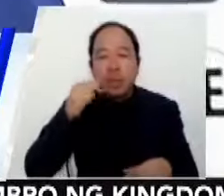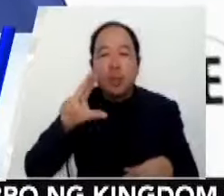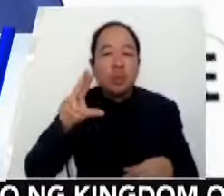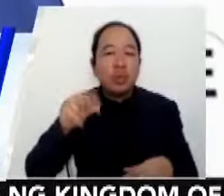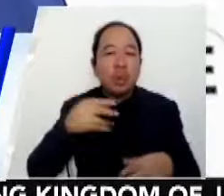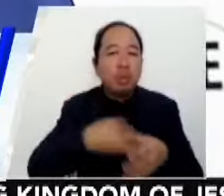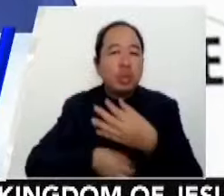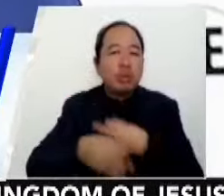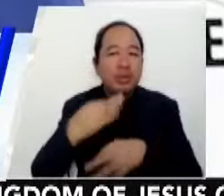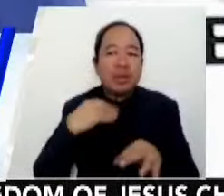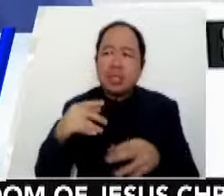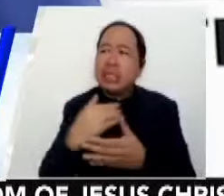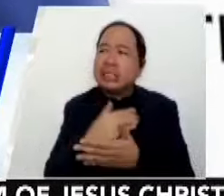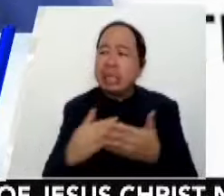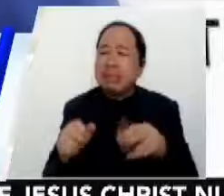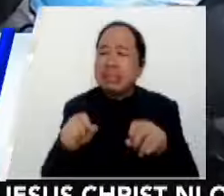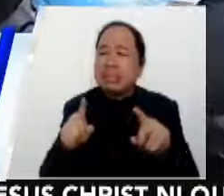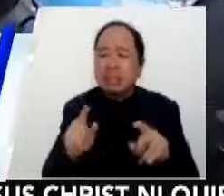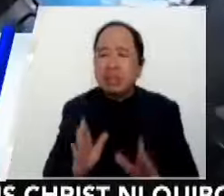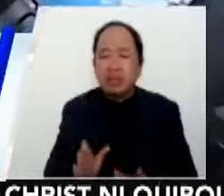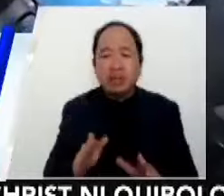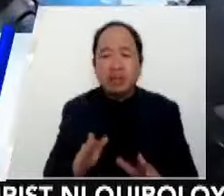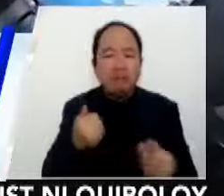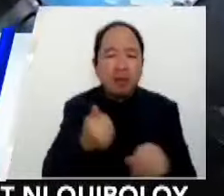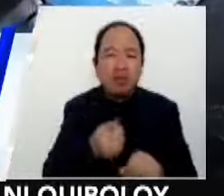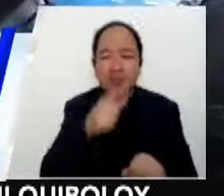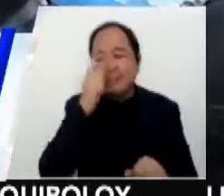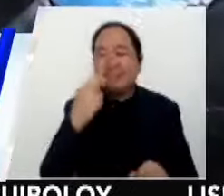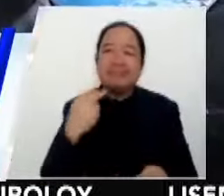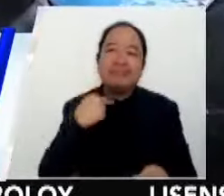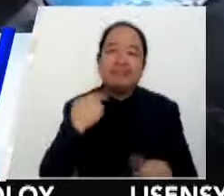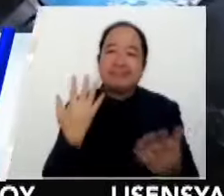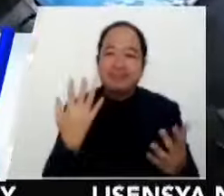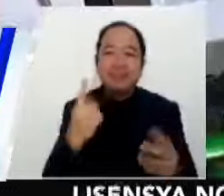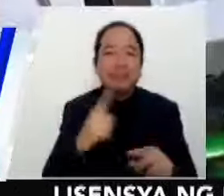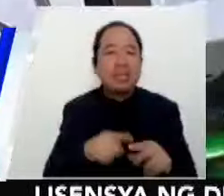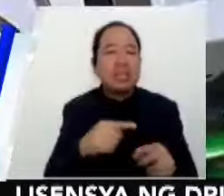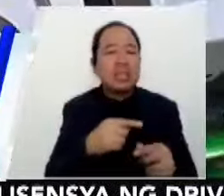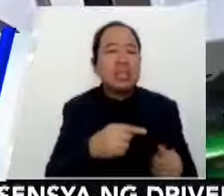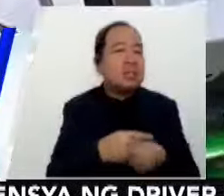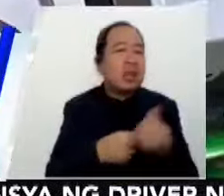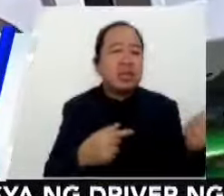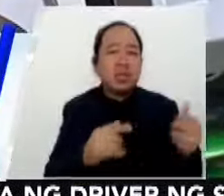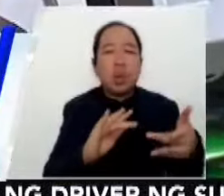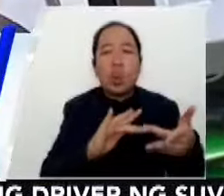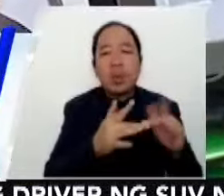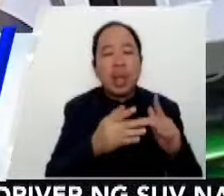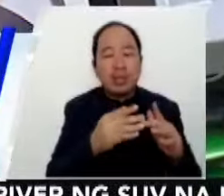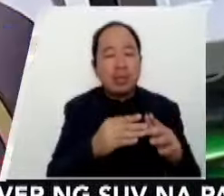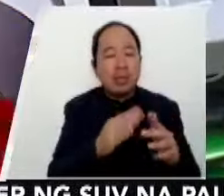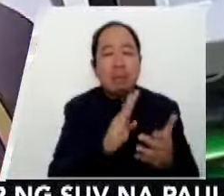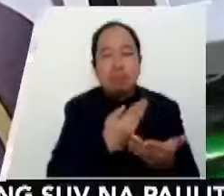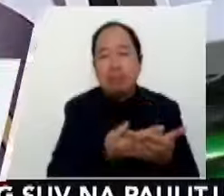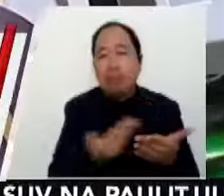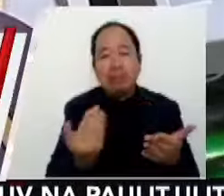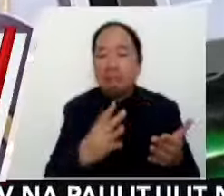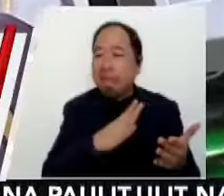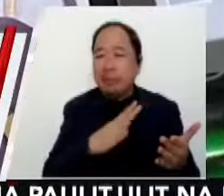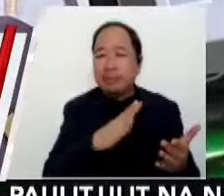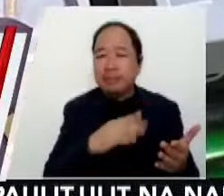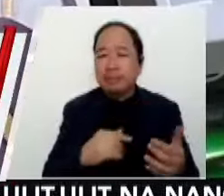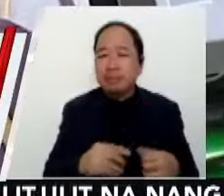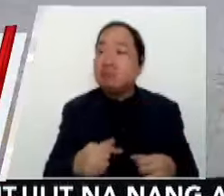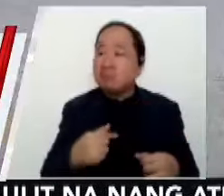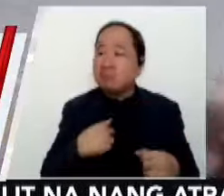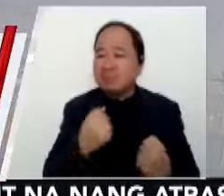seller dahil wala raw siyang laban dito. Pero okay naman ito sa ibang online buyers. Pabor po ako doon kasi gawa ng for safety na